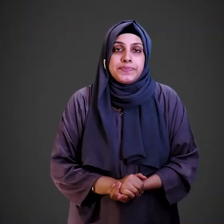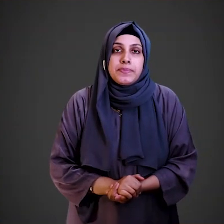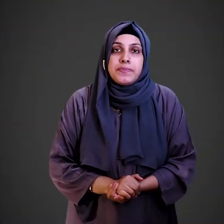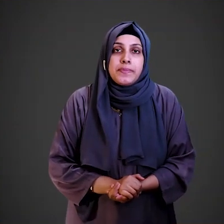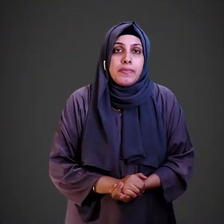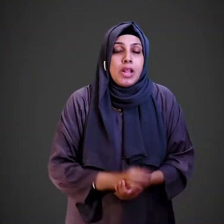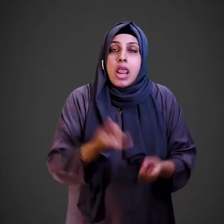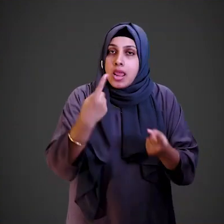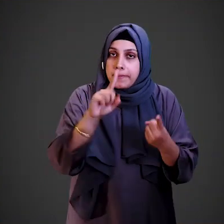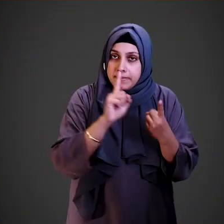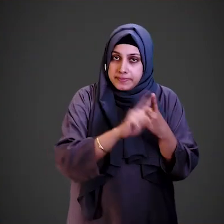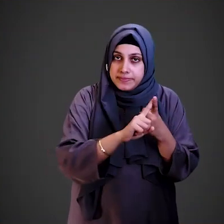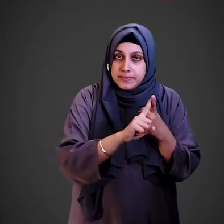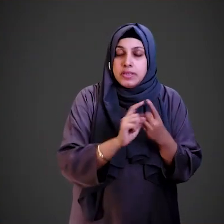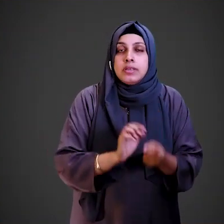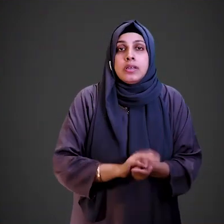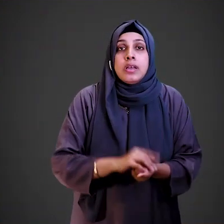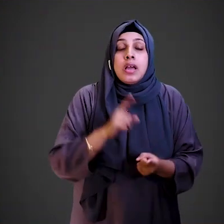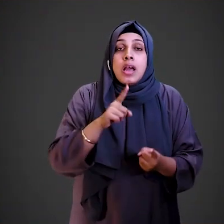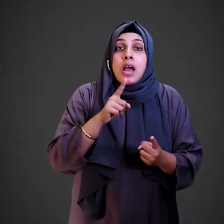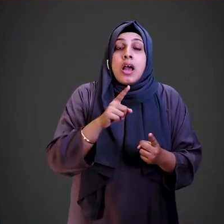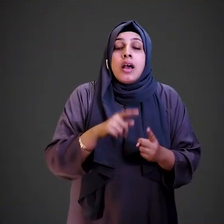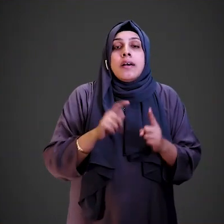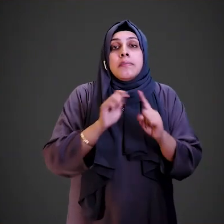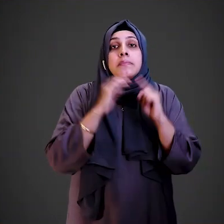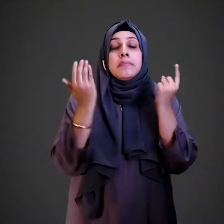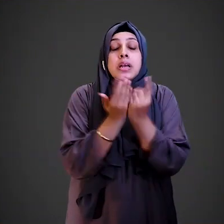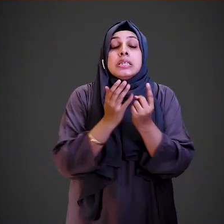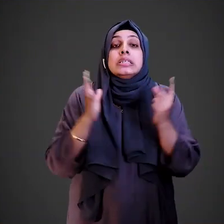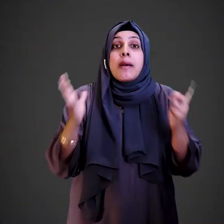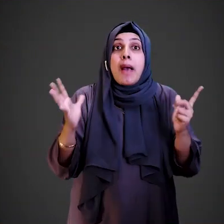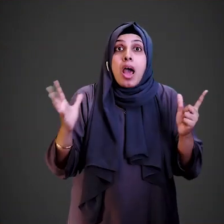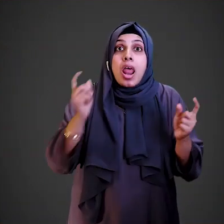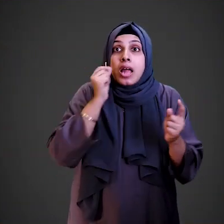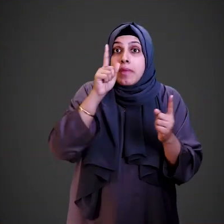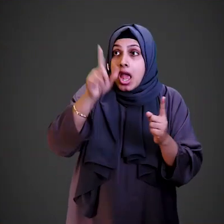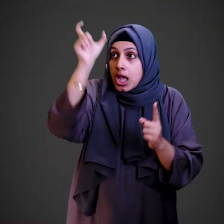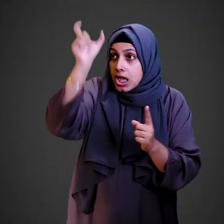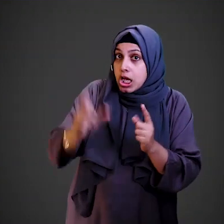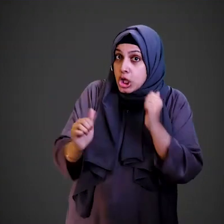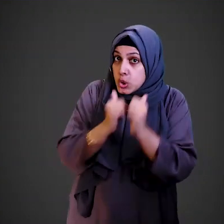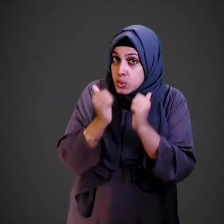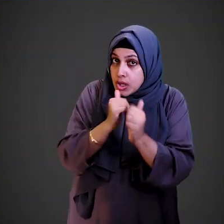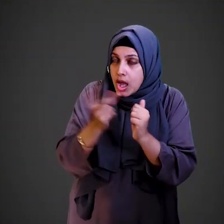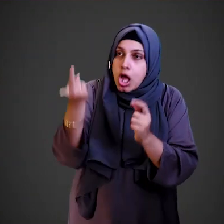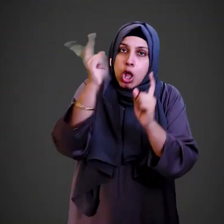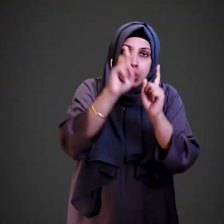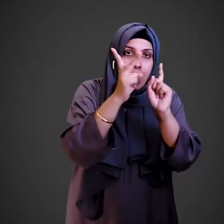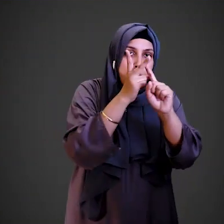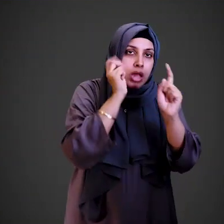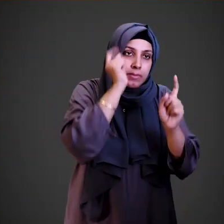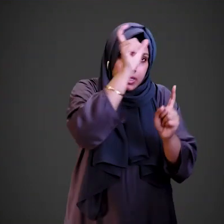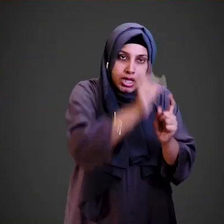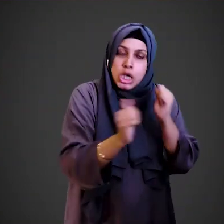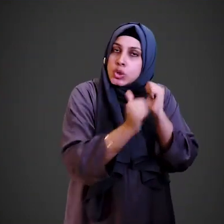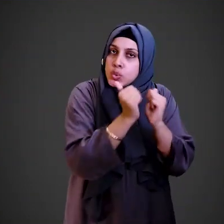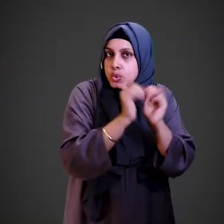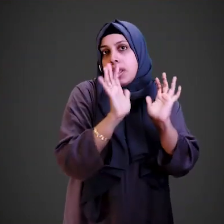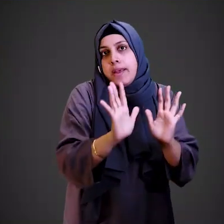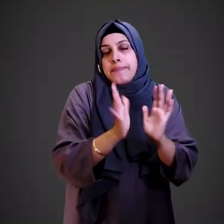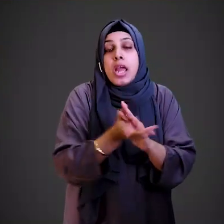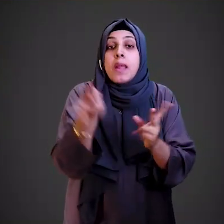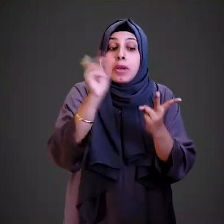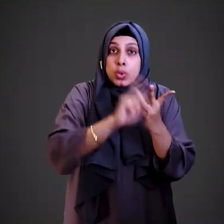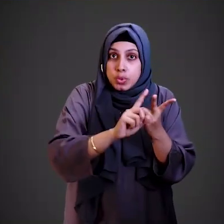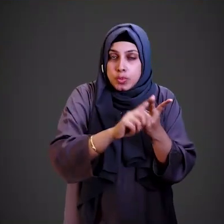हैं। नंबर 1, पब्लिक गुड को अगर एक फ़र्द इस्तेमाल कर सकता है तो दूसरा भी इसको इस्तेमाल कर सकता है। नंबर